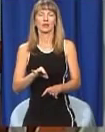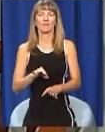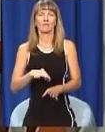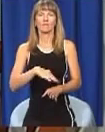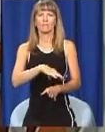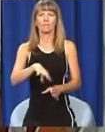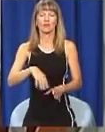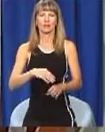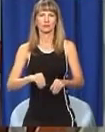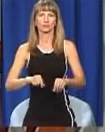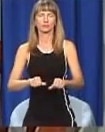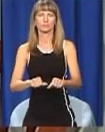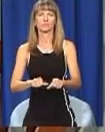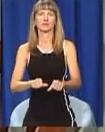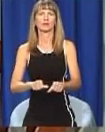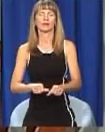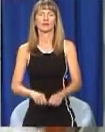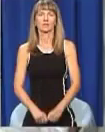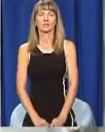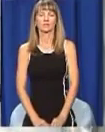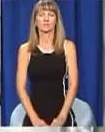раствор растворился.